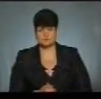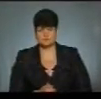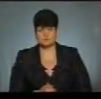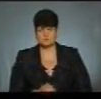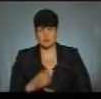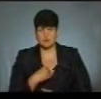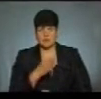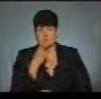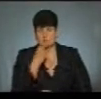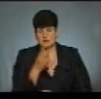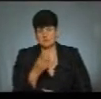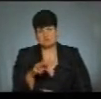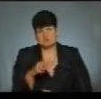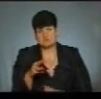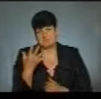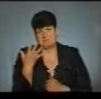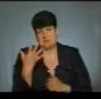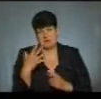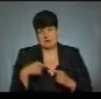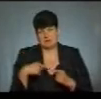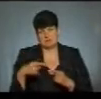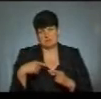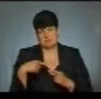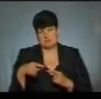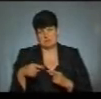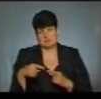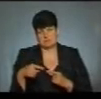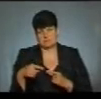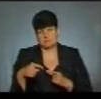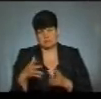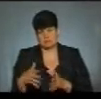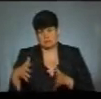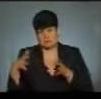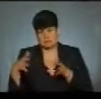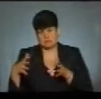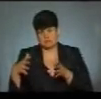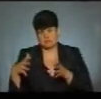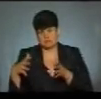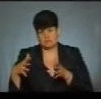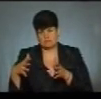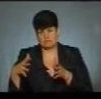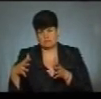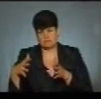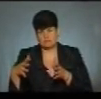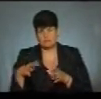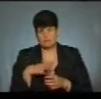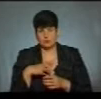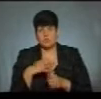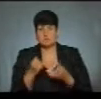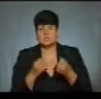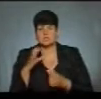Я бачив так метрів 5 від мусорного цього бачка, стояла Сузукі